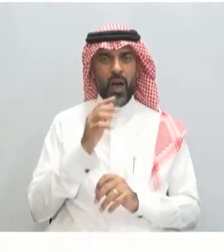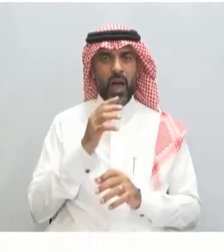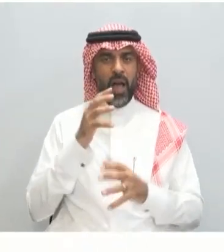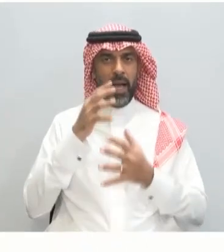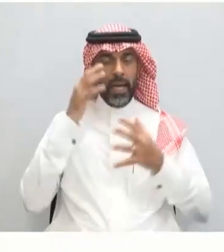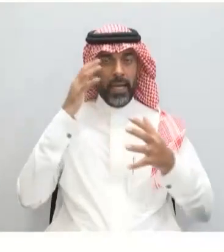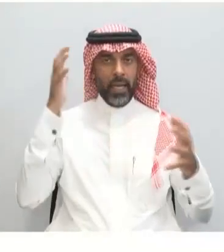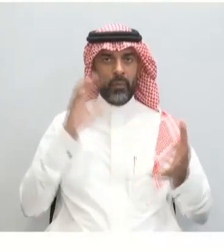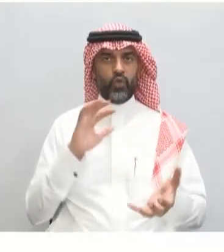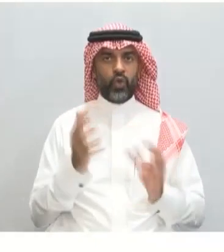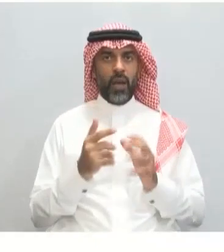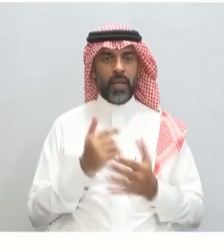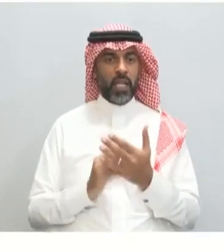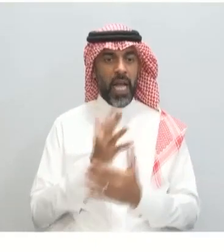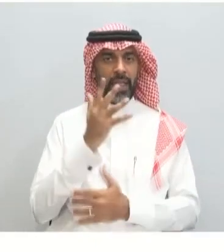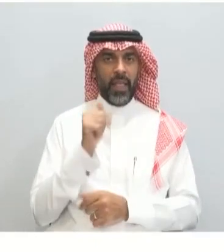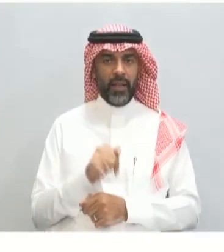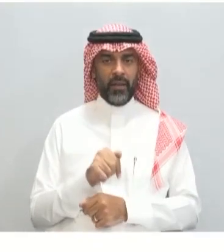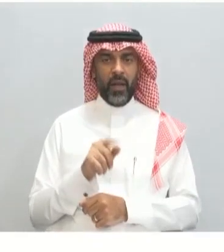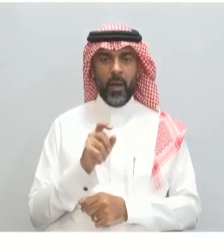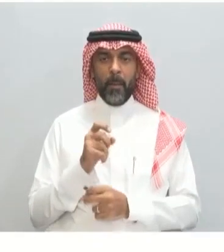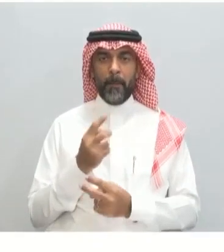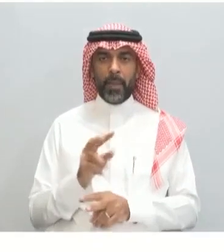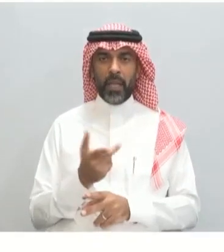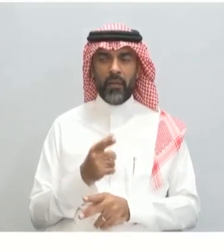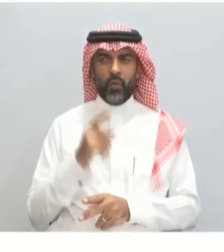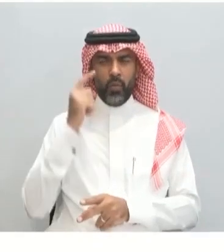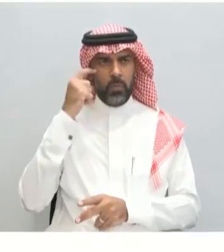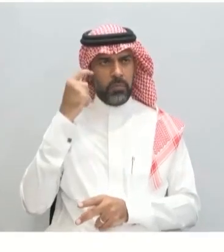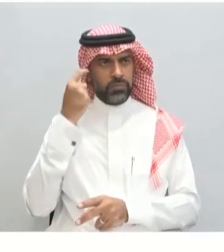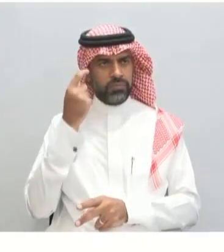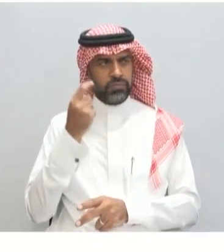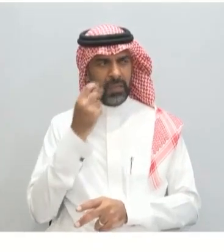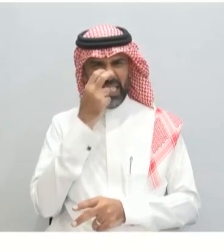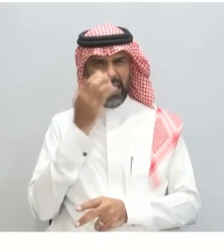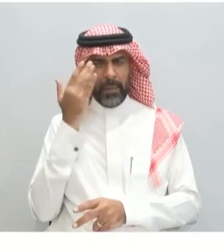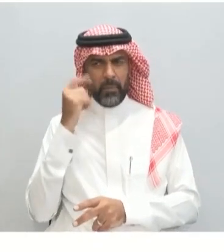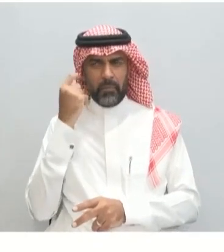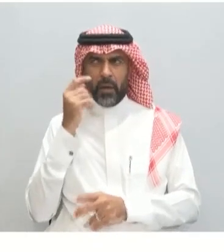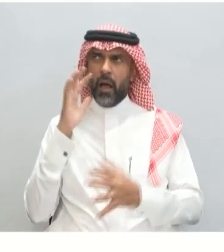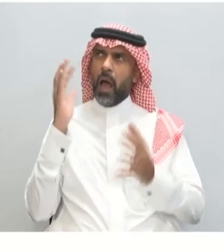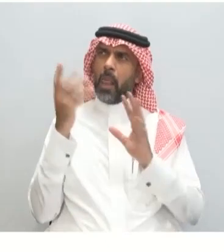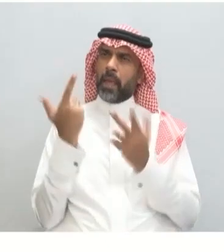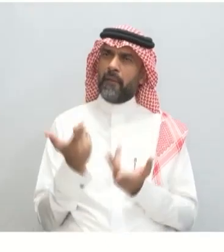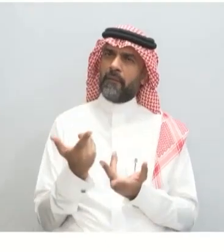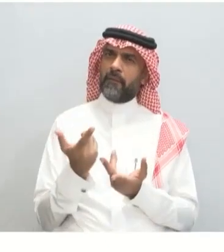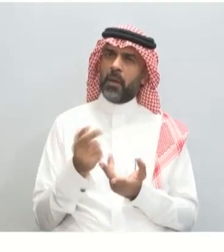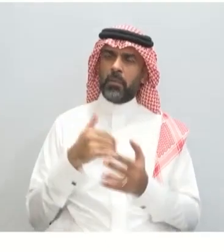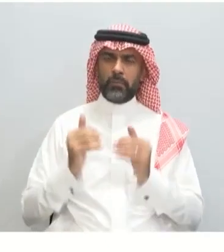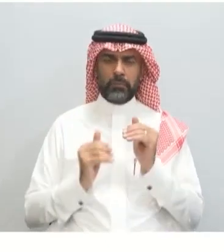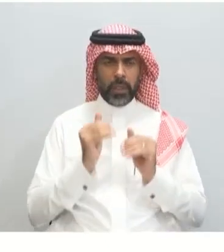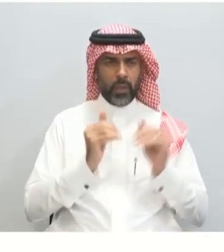الحديثه كيف تطور حيث بدا الفلاسفه يفكرون في العالم ومن ثم تطور رويد رويدا الى ان